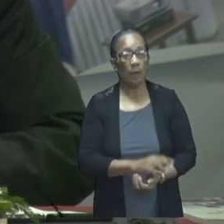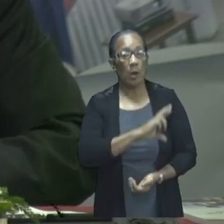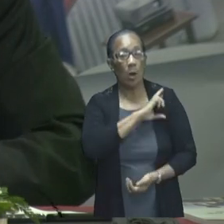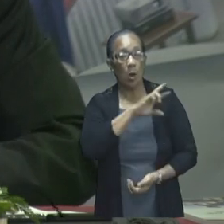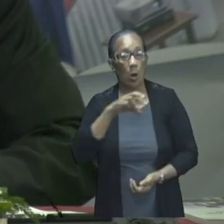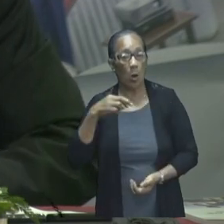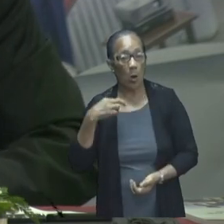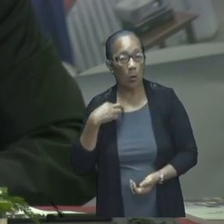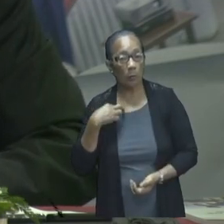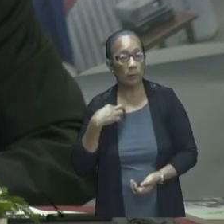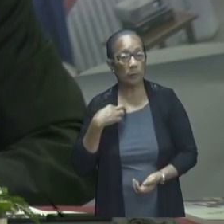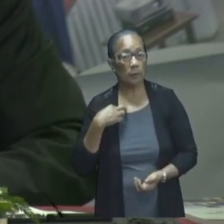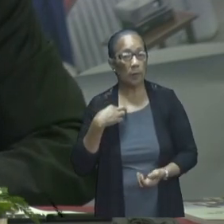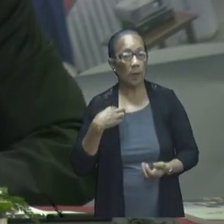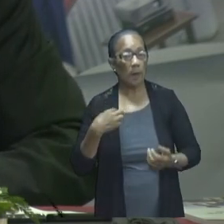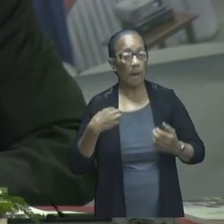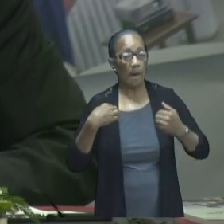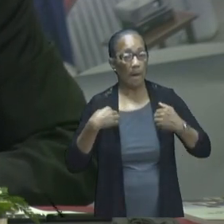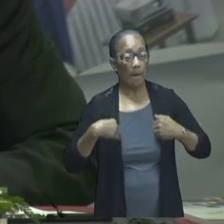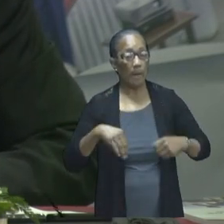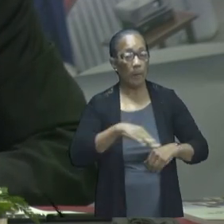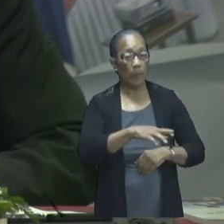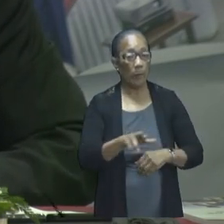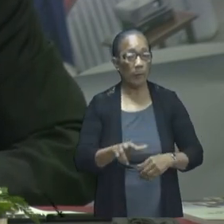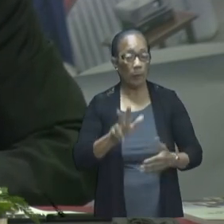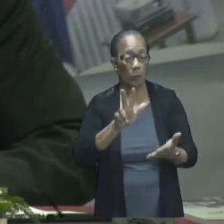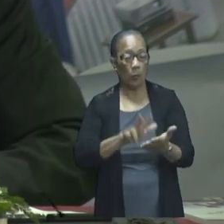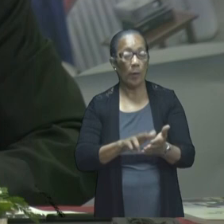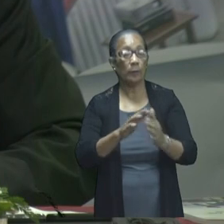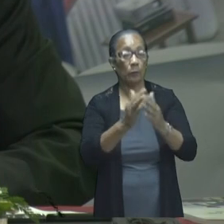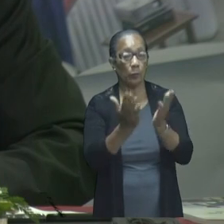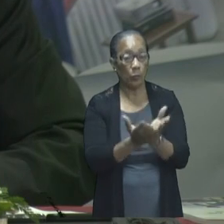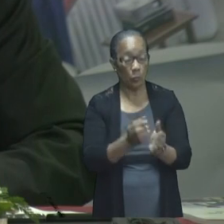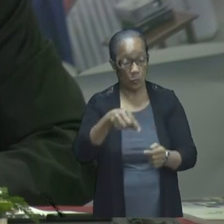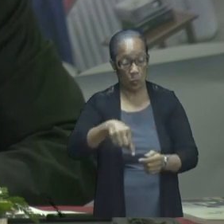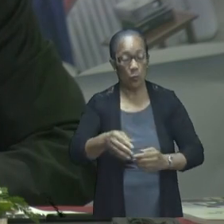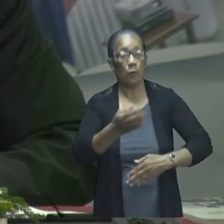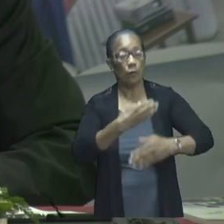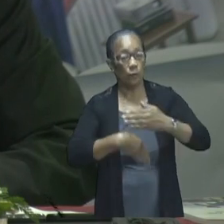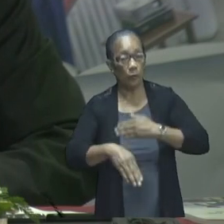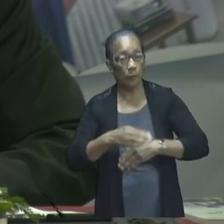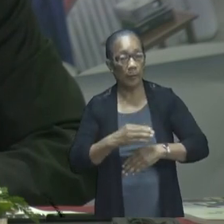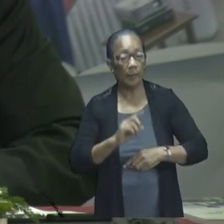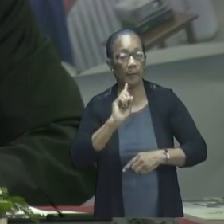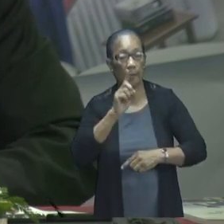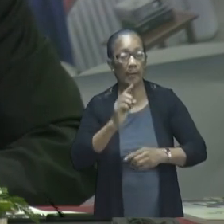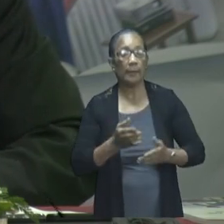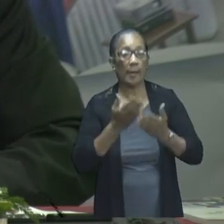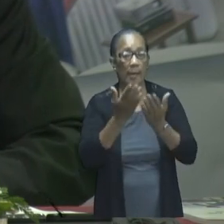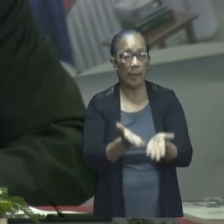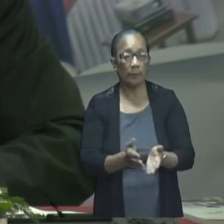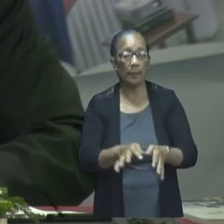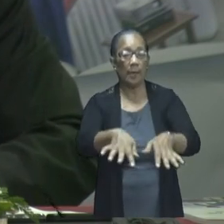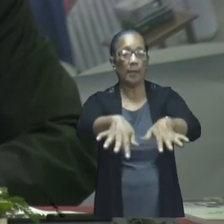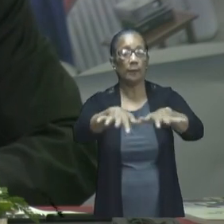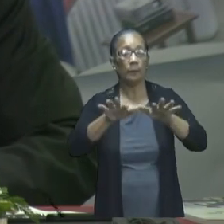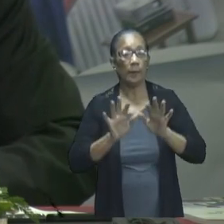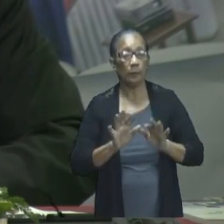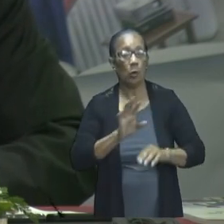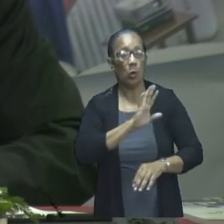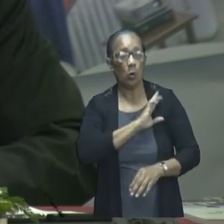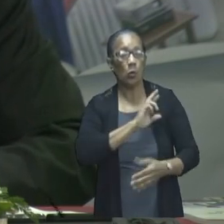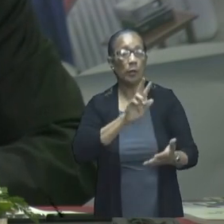wetboek dat wordt voorbereid dat we binnenkort aangeboden aan ons parlement ook als algemene wet bestuursrecht